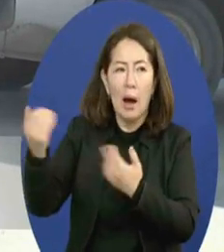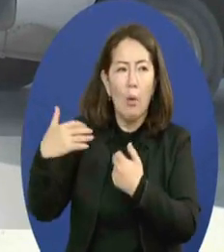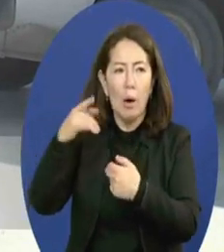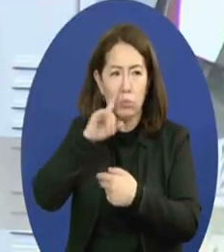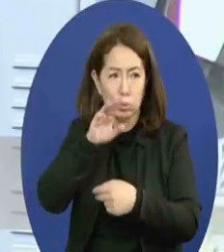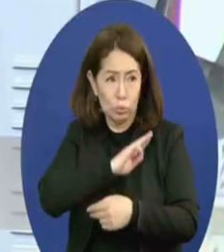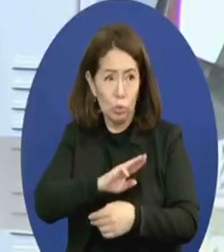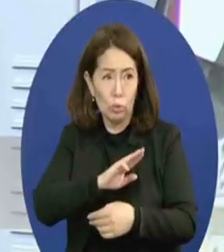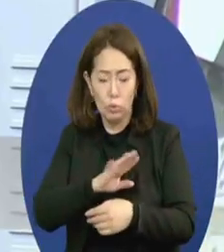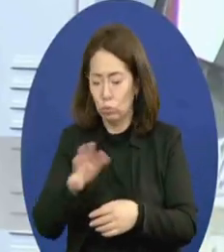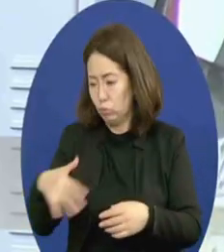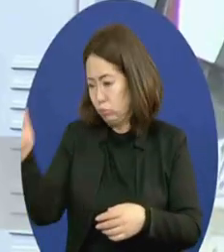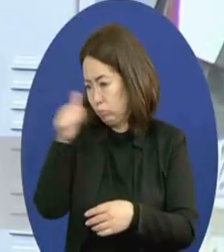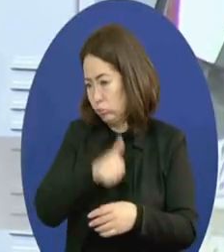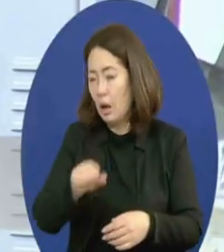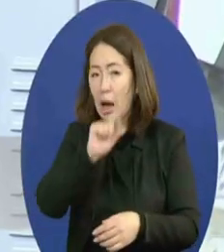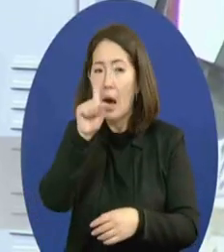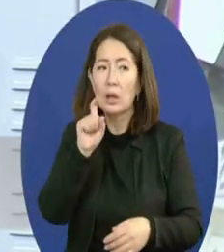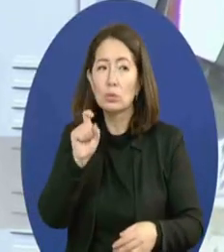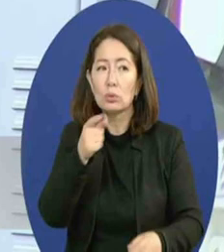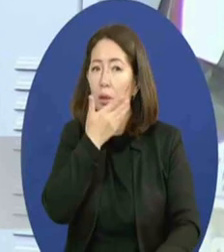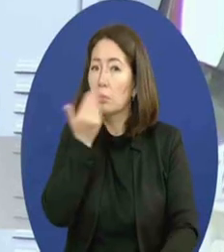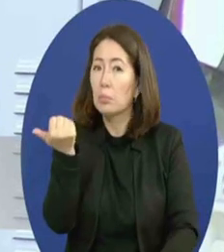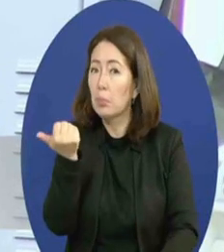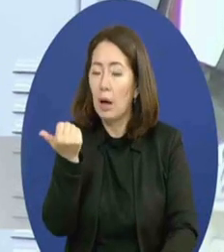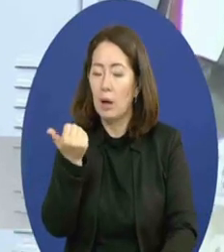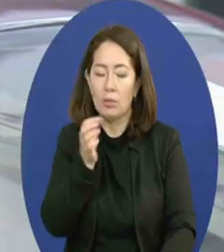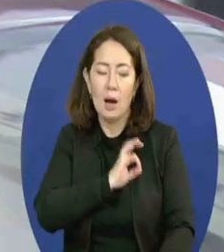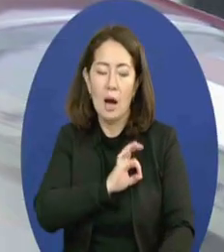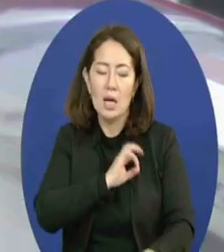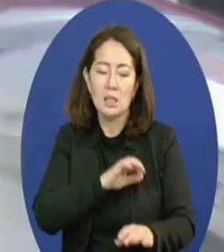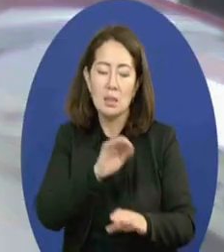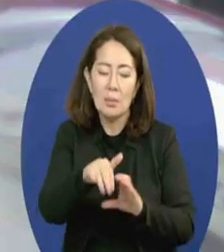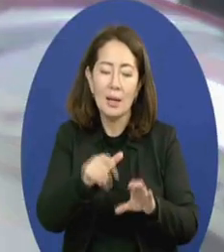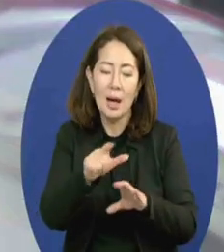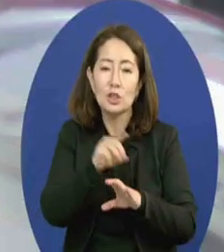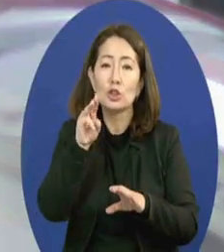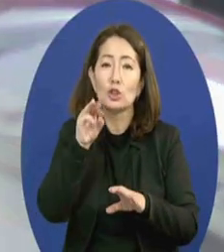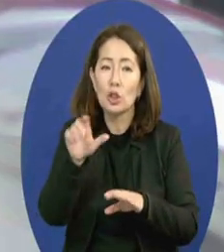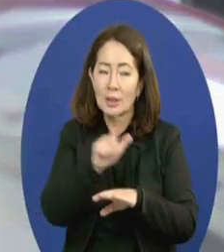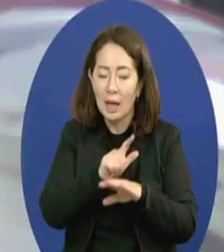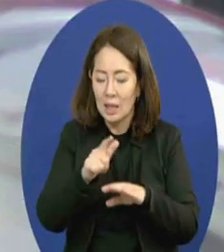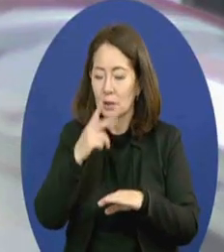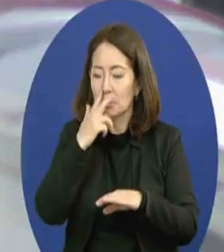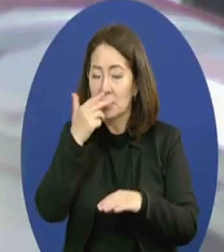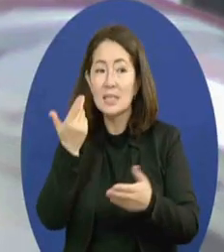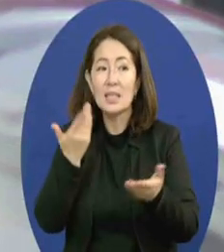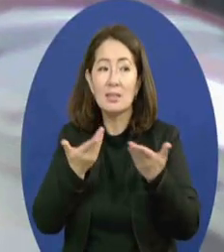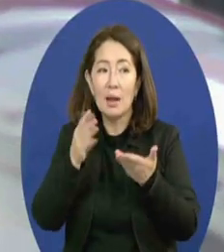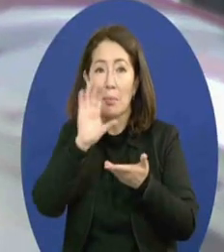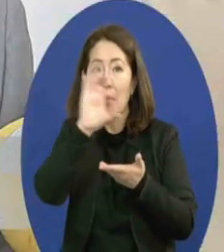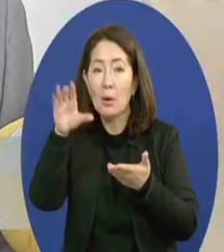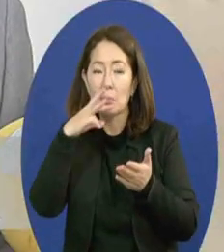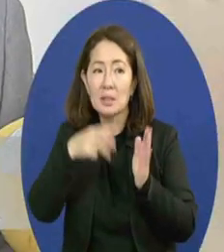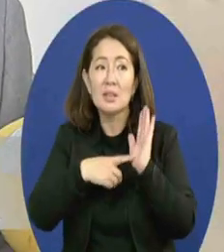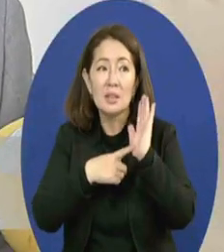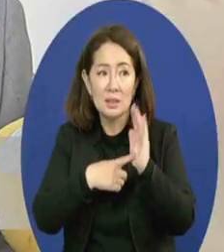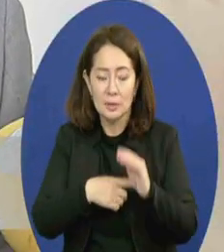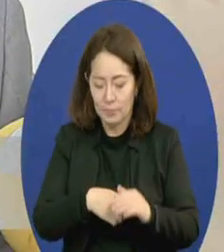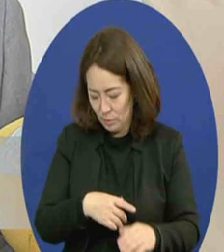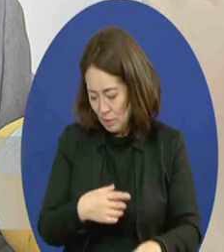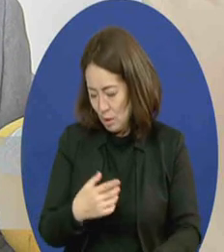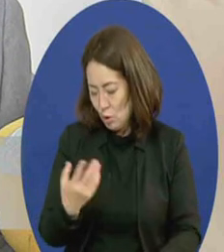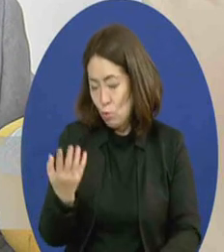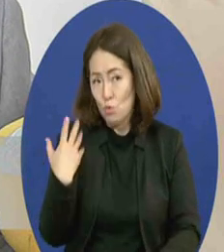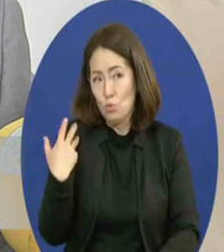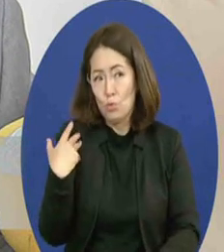болсон. Бусдаар бол ямар нэг асуудал байхгүй гэж ашигт малтмал газрын тосны газар болон шатхуун импортлогчид мэдээллээ. Сая